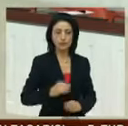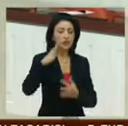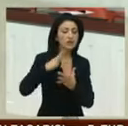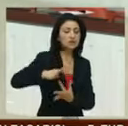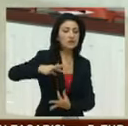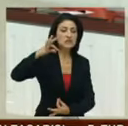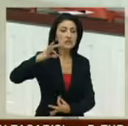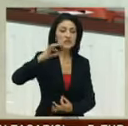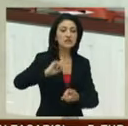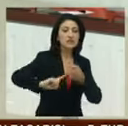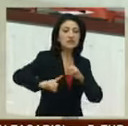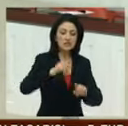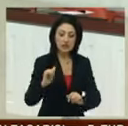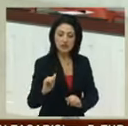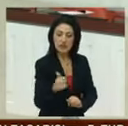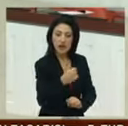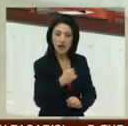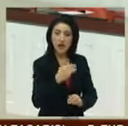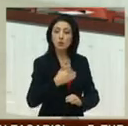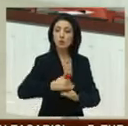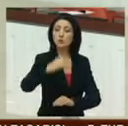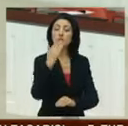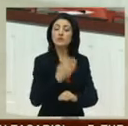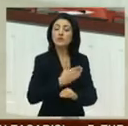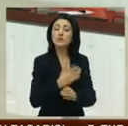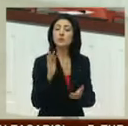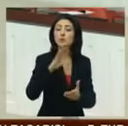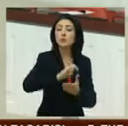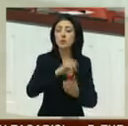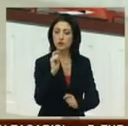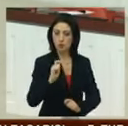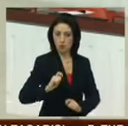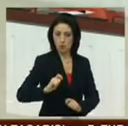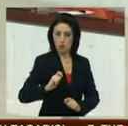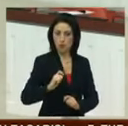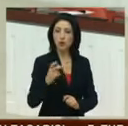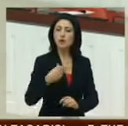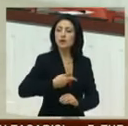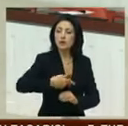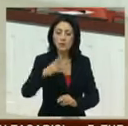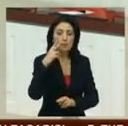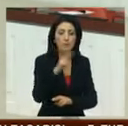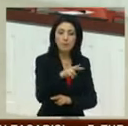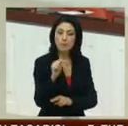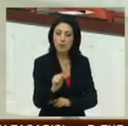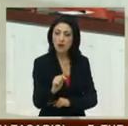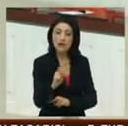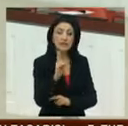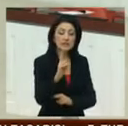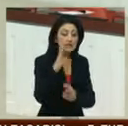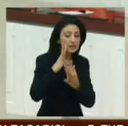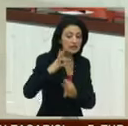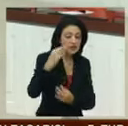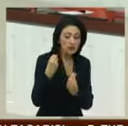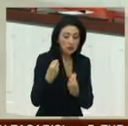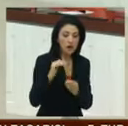İnsanı siyasal değerler yüksek vatandaşlığa ulaştırıyor. Göç yönlerine bakın. Size insanın